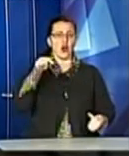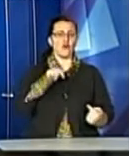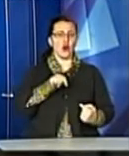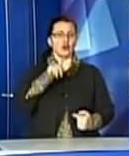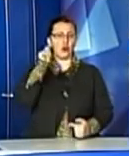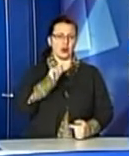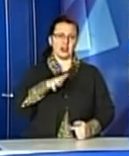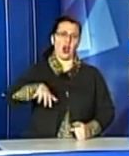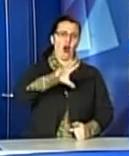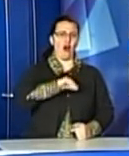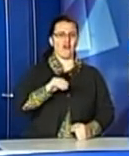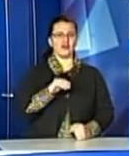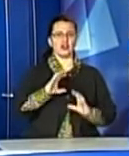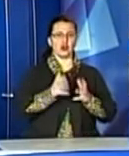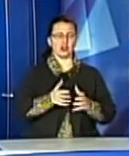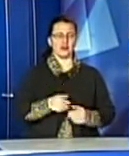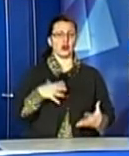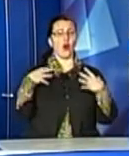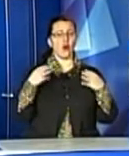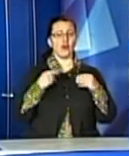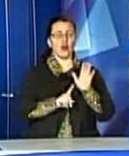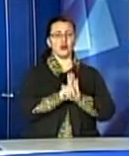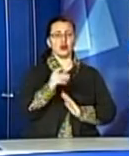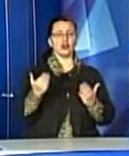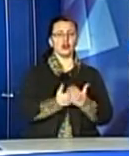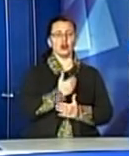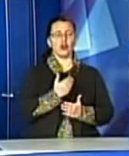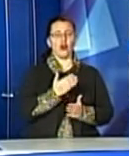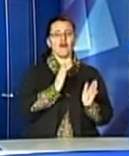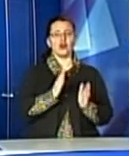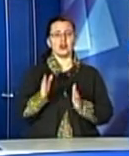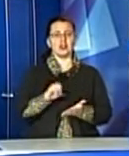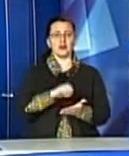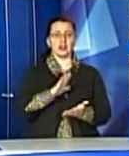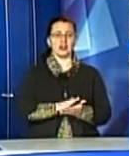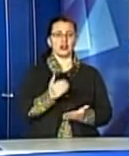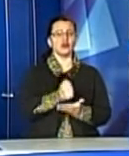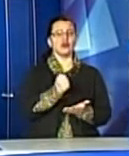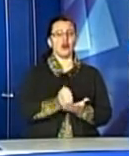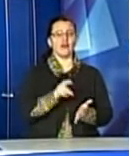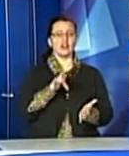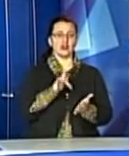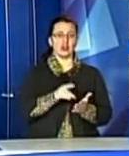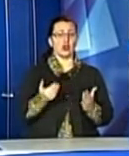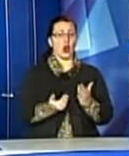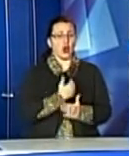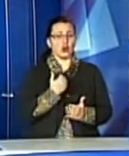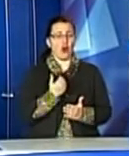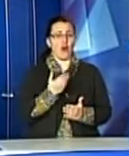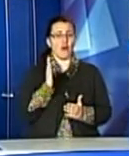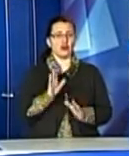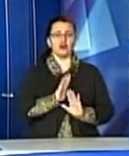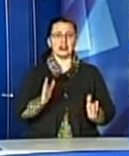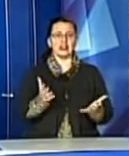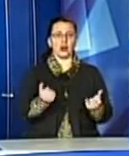світу. У Львові впровадять нову систему реєстрації до візового центру. Нововведення діє лише щодо отримання